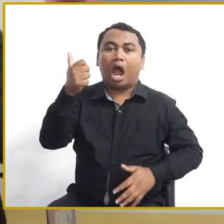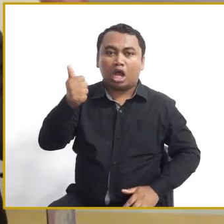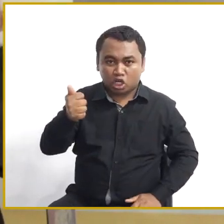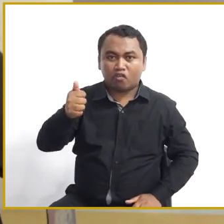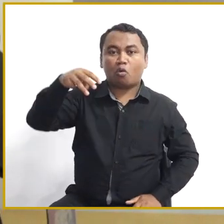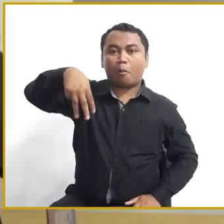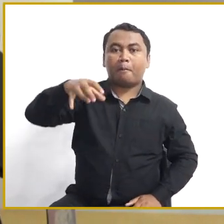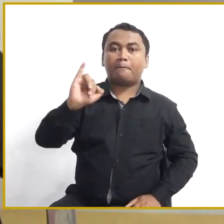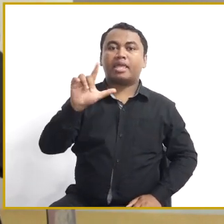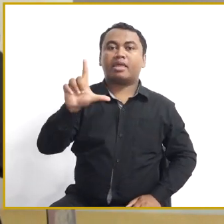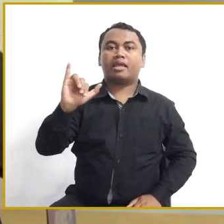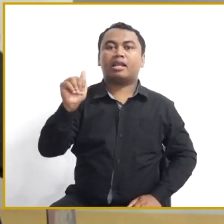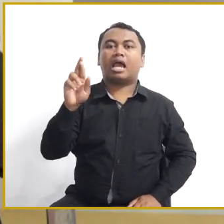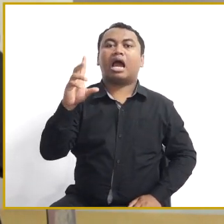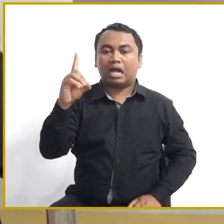tsika ngeny mbola mandady